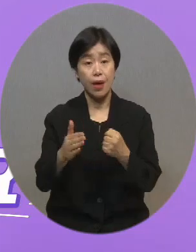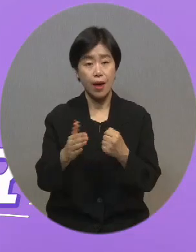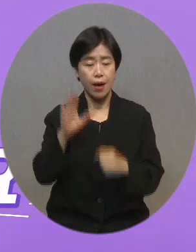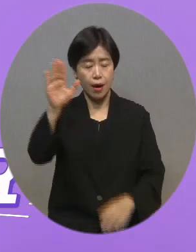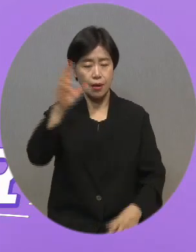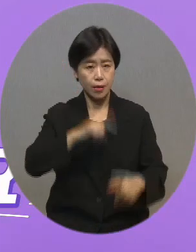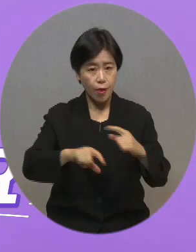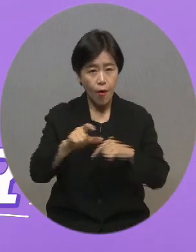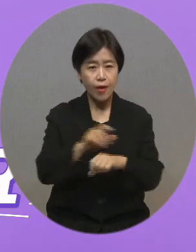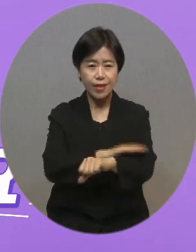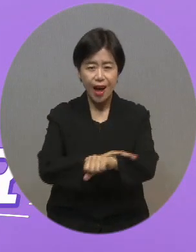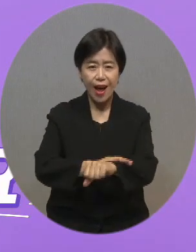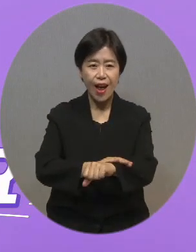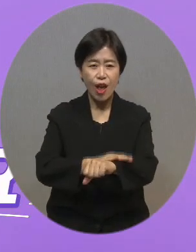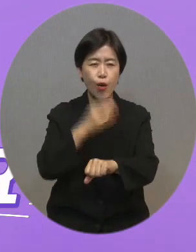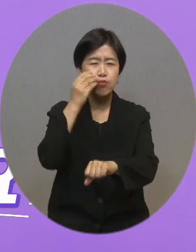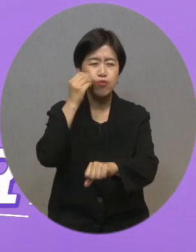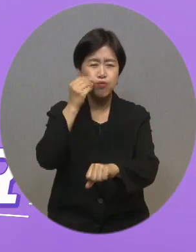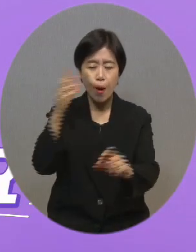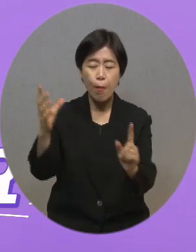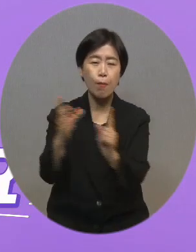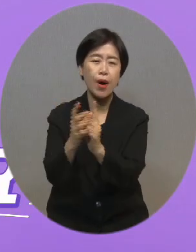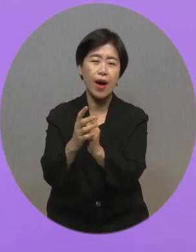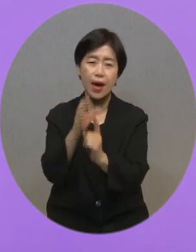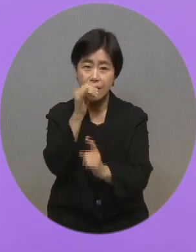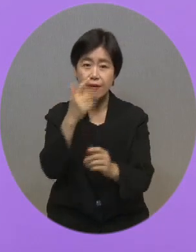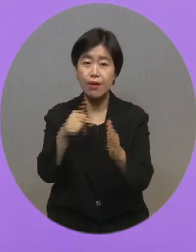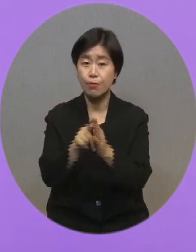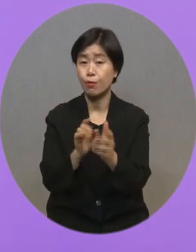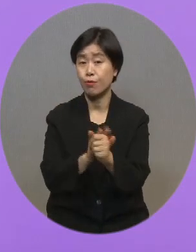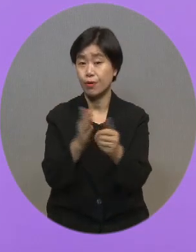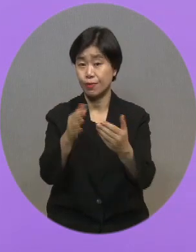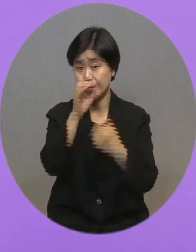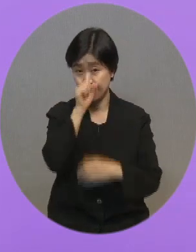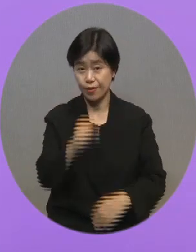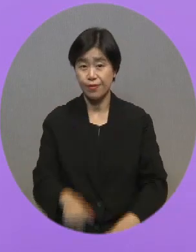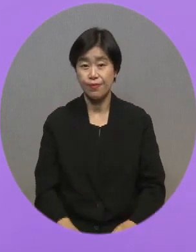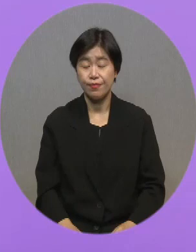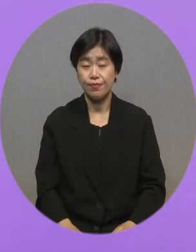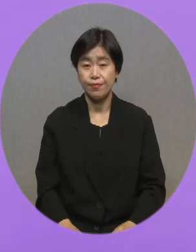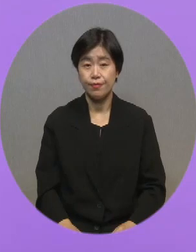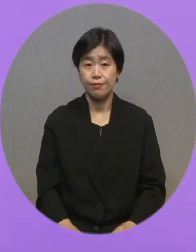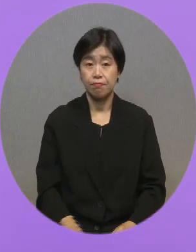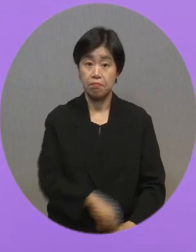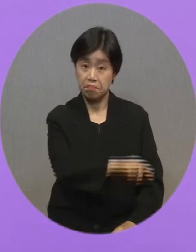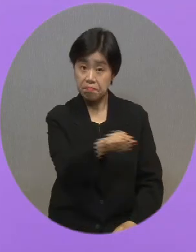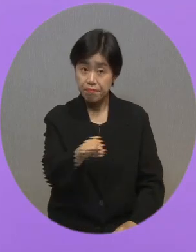빛나는 좀 사회 구성원으로 설 수 있으면 좋겠습니다. 그리고 자기가